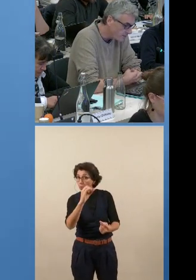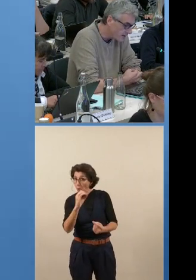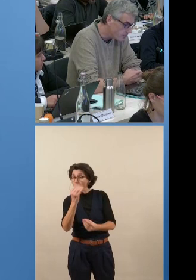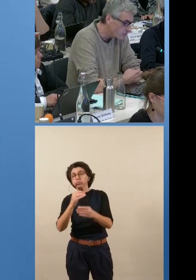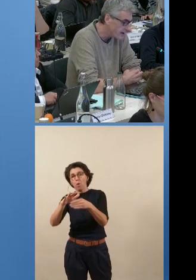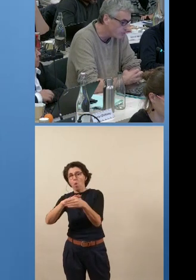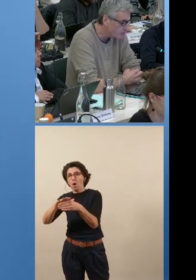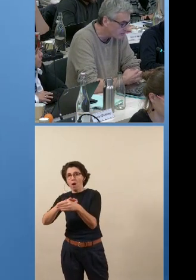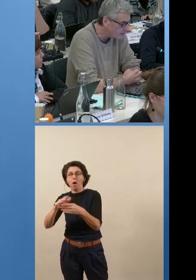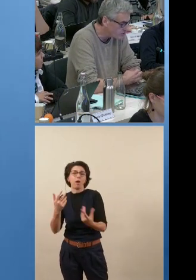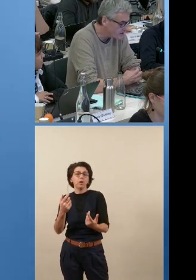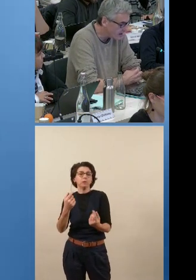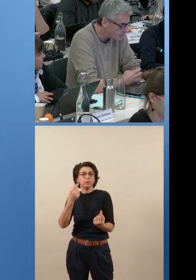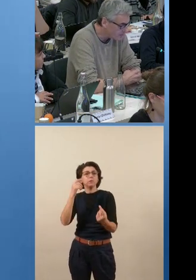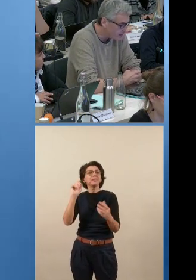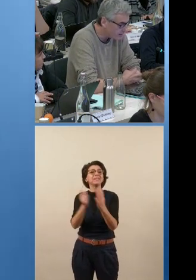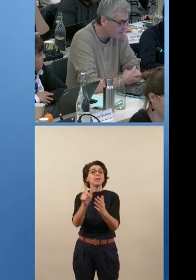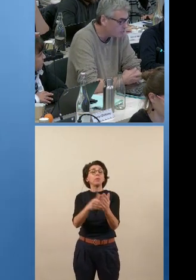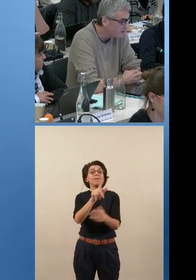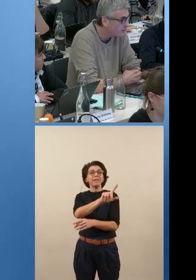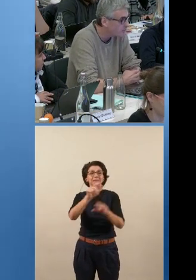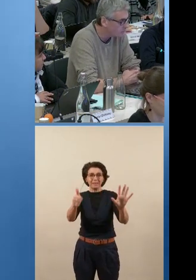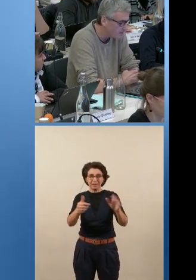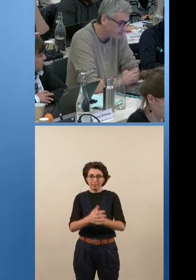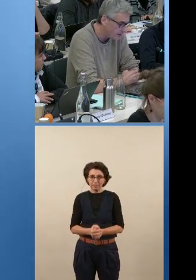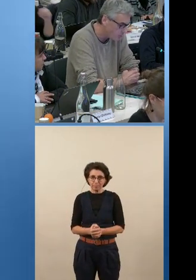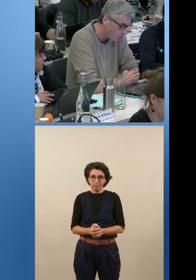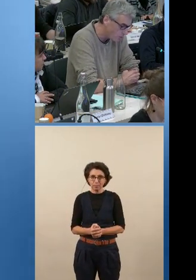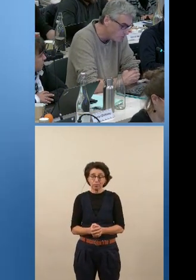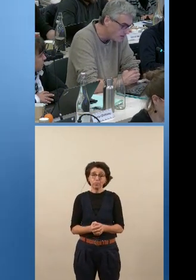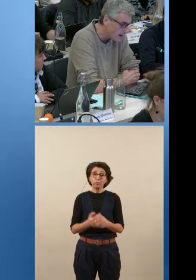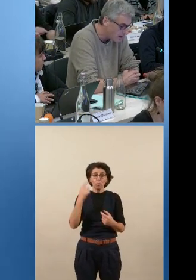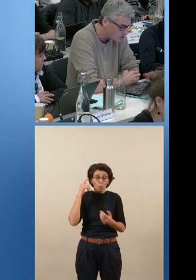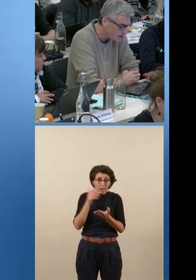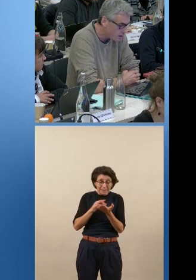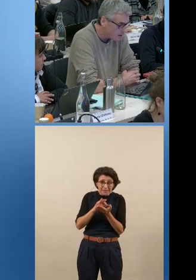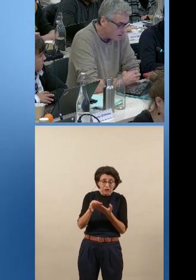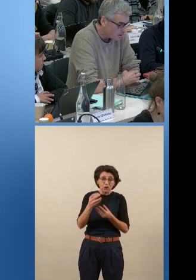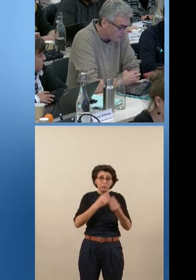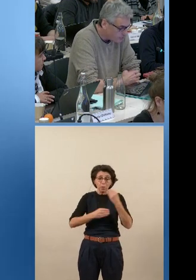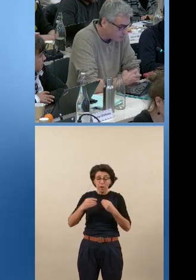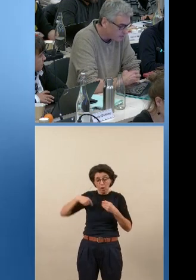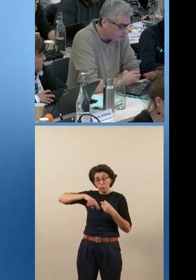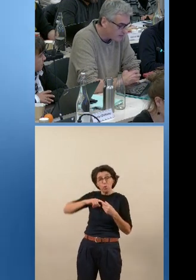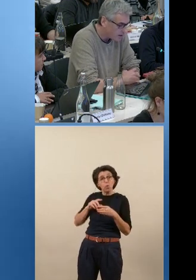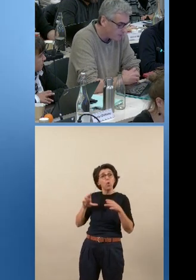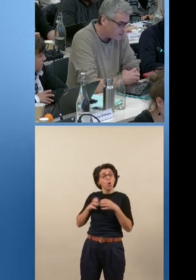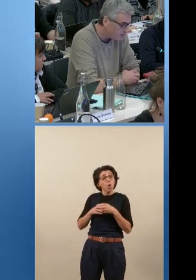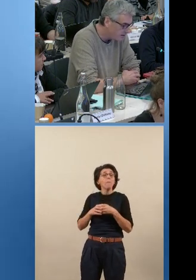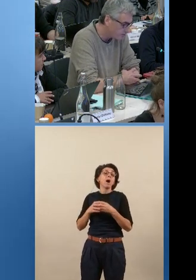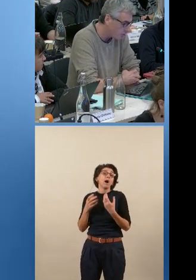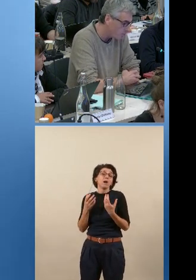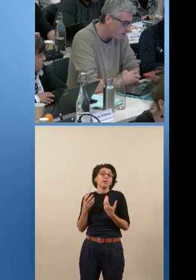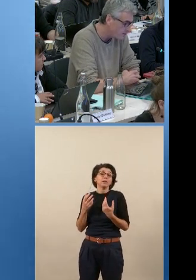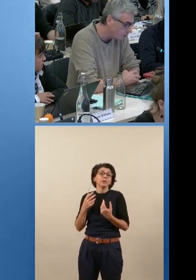2024 dans le cadre de sa stratégie alimentaire et au titre de l'intérêt communal à agir la ville de Grenoble soutiendra